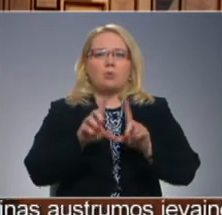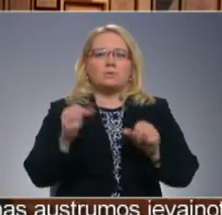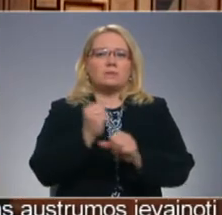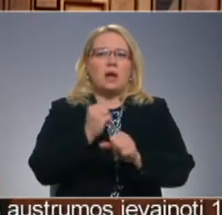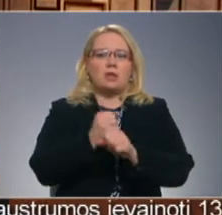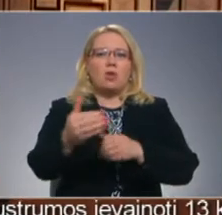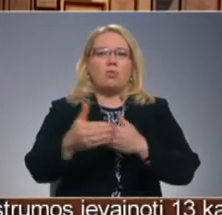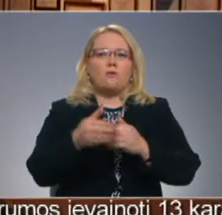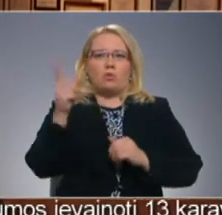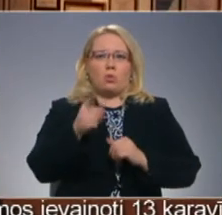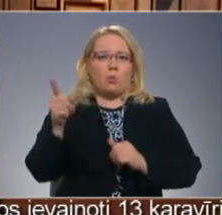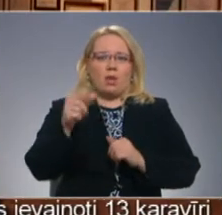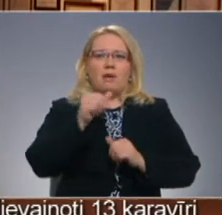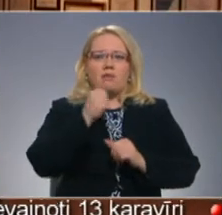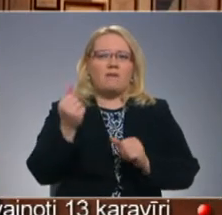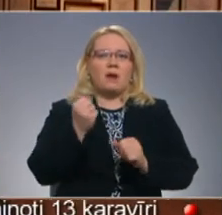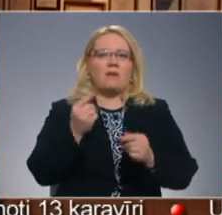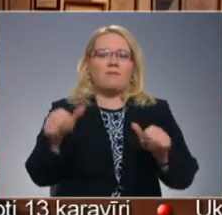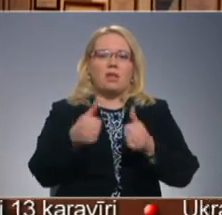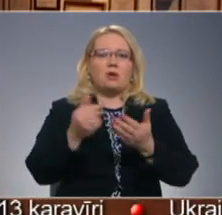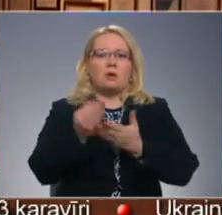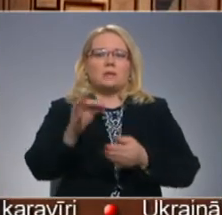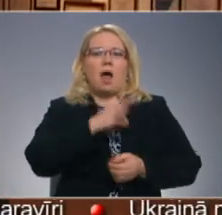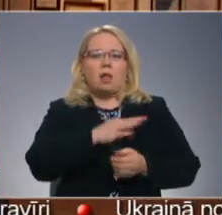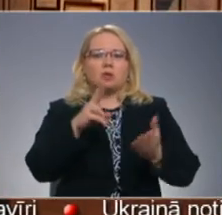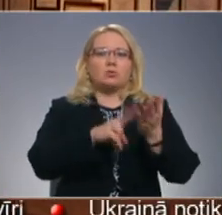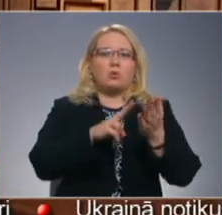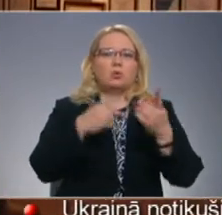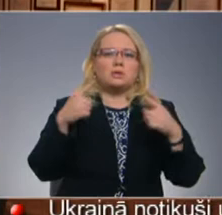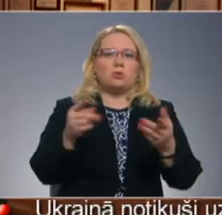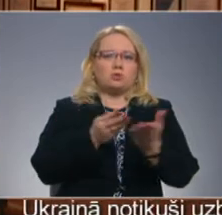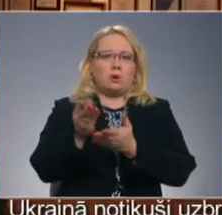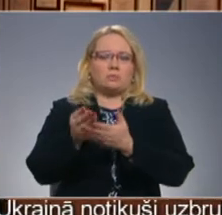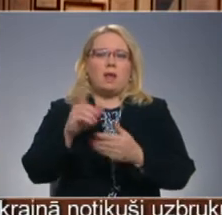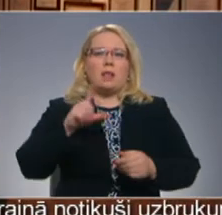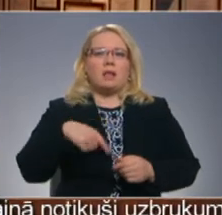ir tuvu nulei. Nevar vienlaikus maksāt algas, nodokļus un citus maksājumus, bet Latvijas